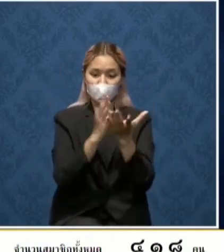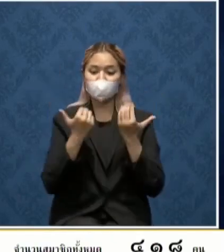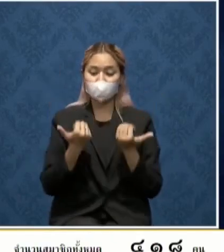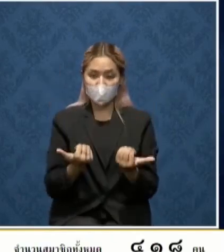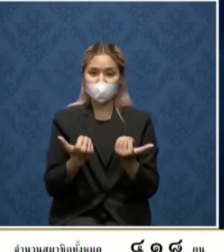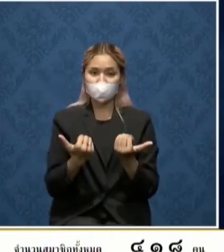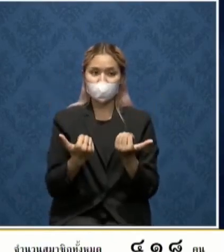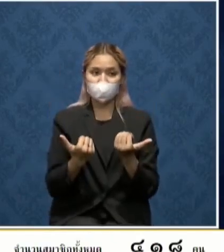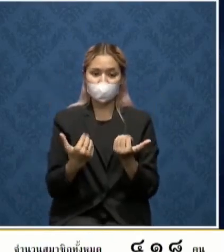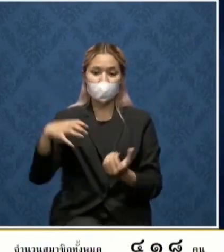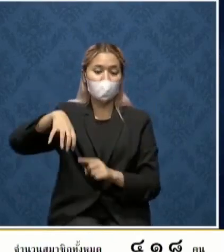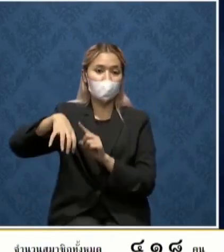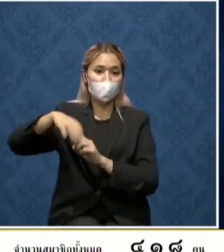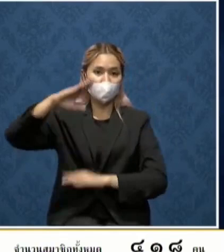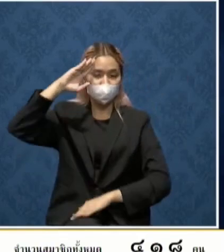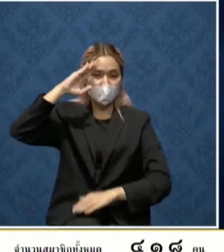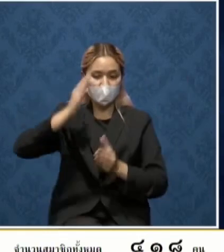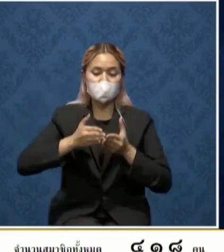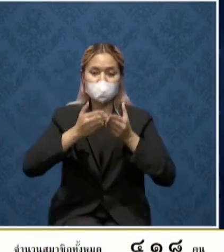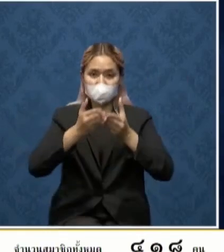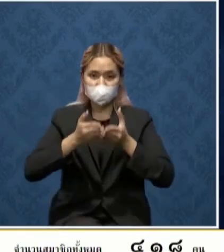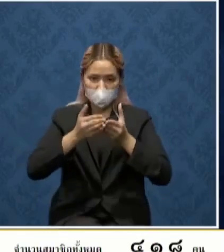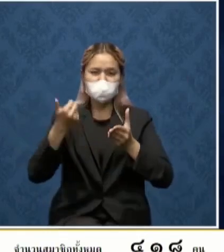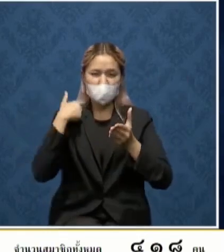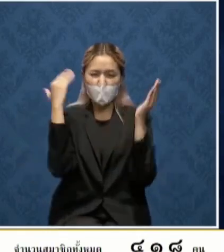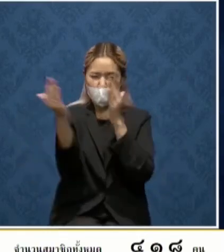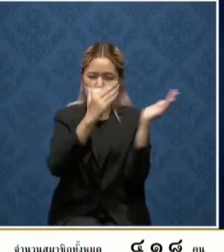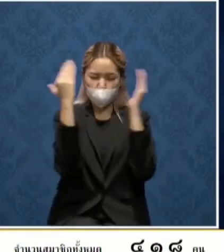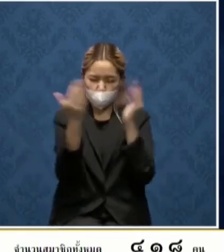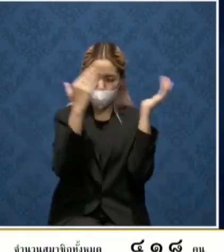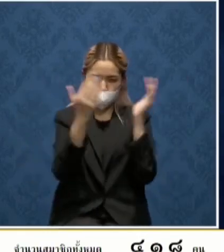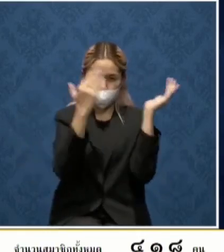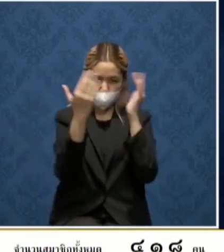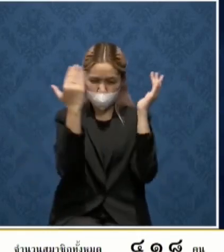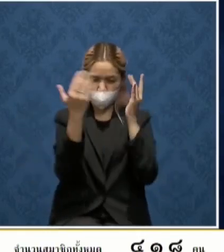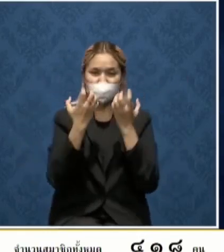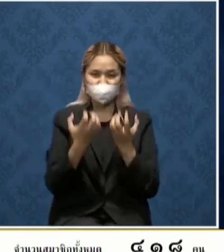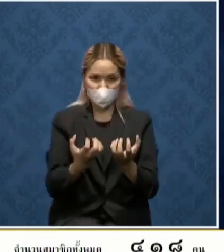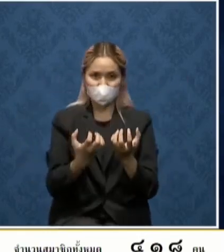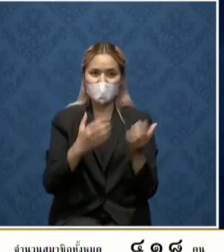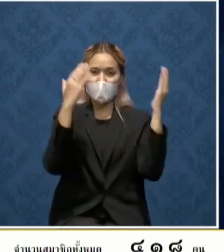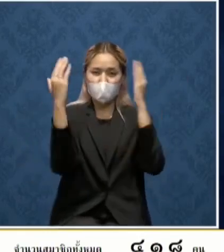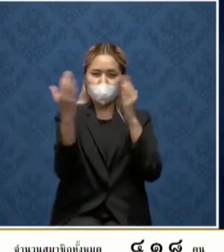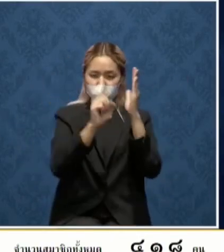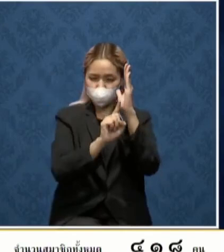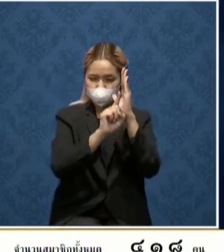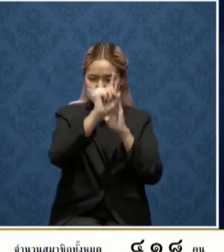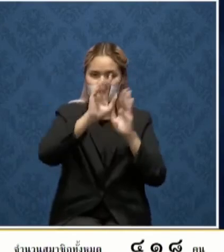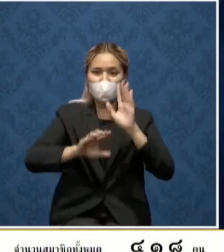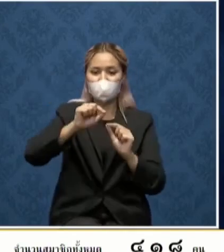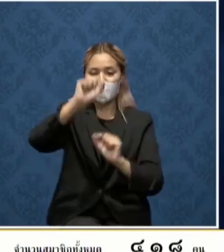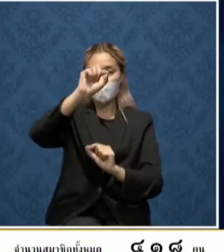ก็ออกมาอธิบายหช่ทางว่วั้นมีคลนรมที่หลุดแหลงมากโดยคลนสูไปถึง 6 เมตร